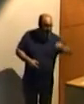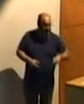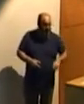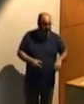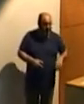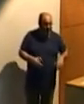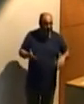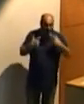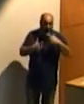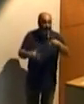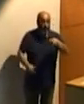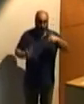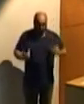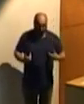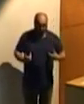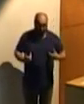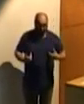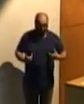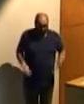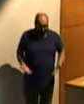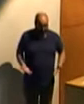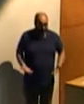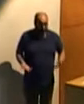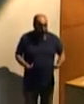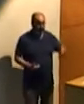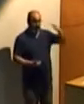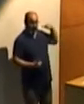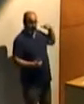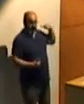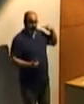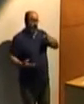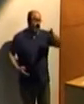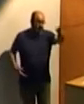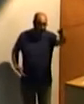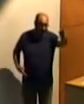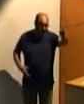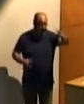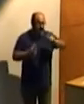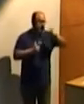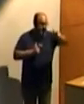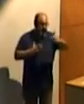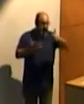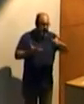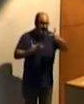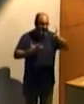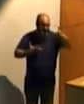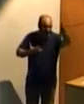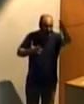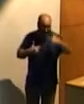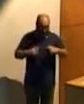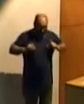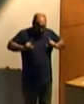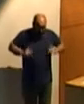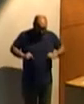je suis lié rejeté et demain je serai demain je serai après demain je serai et puis dans un an dans dix ans et puis dans le sens je